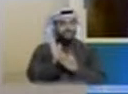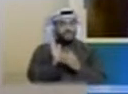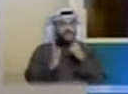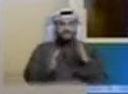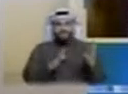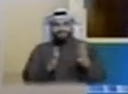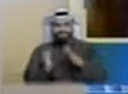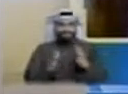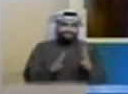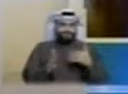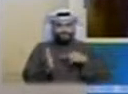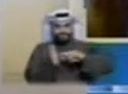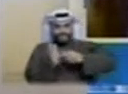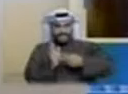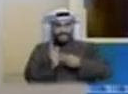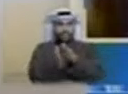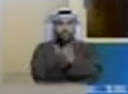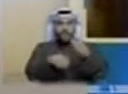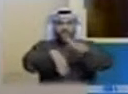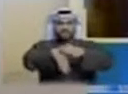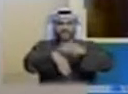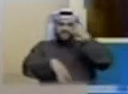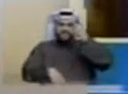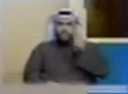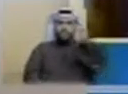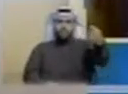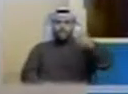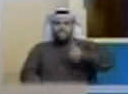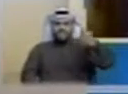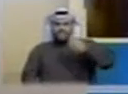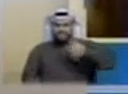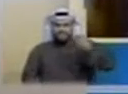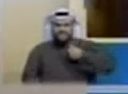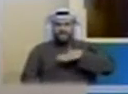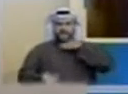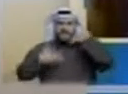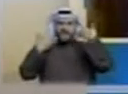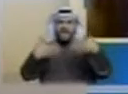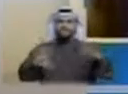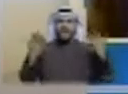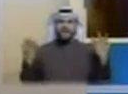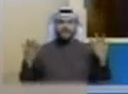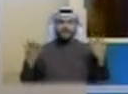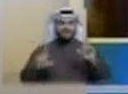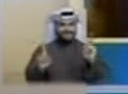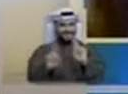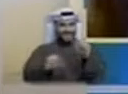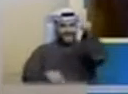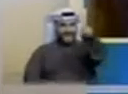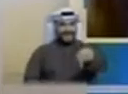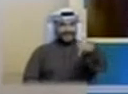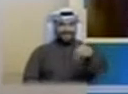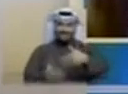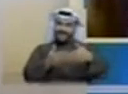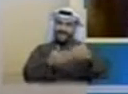ثم يخلي اللي هو صاحب الجواز اللي هو المكفول هو يدفع كل ما هو يترتب على موضوع الجزاءات المالية. الآن